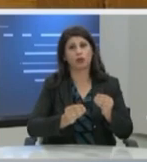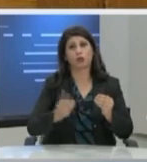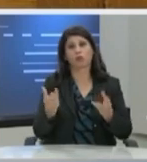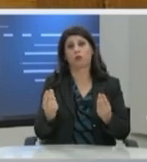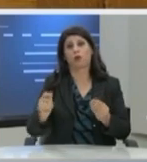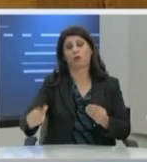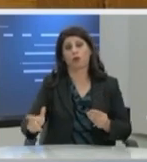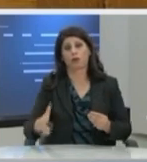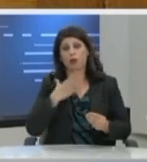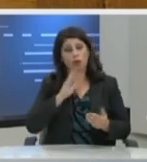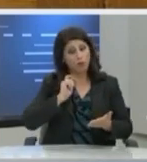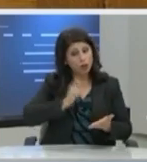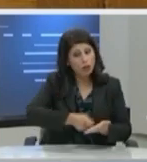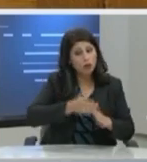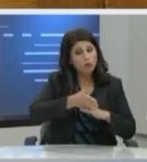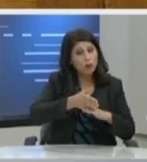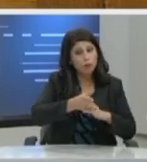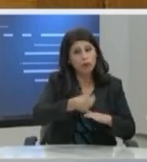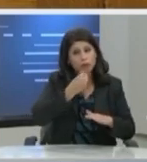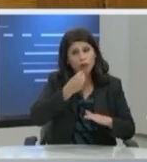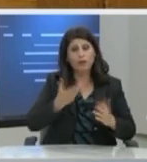πολύ φτωχό, έτσι, γιατί μπορεί να αγοράσει ψωμί.